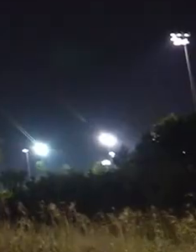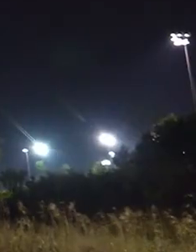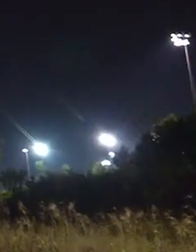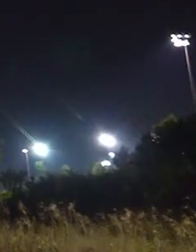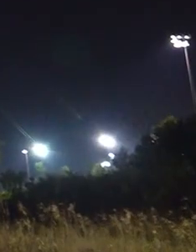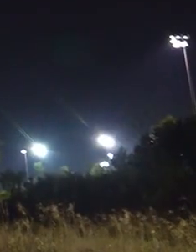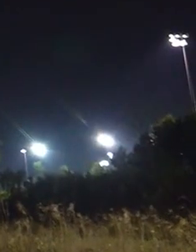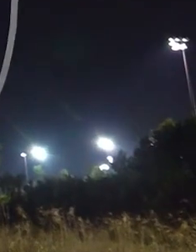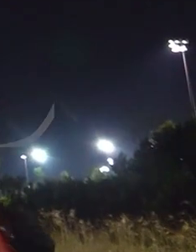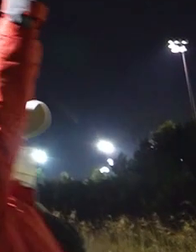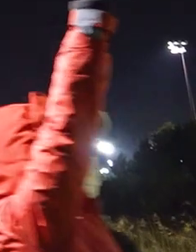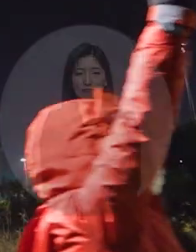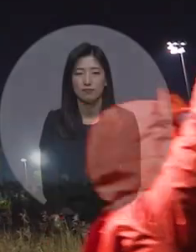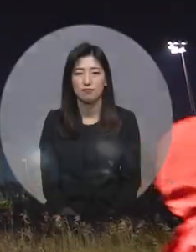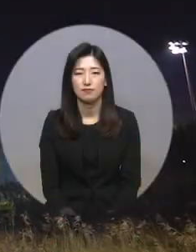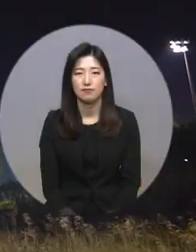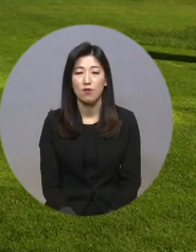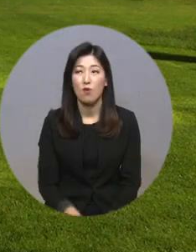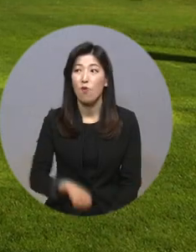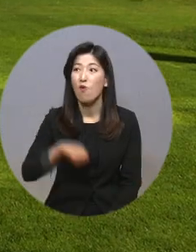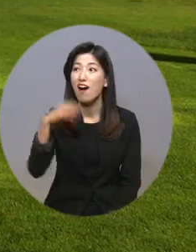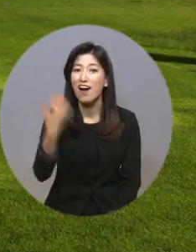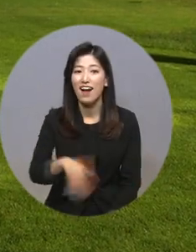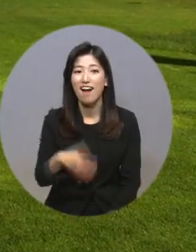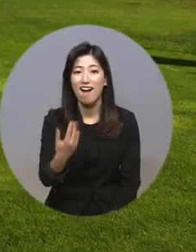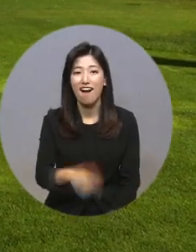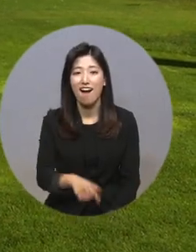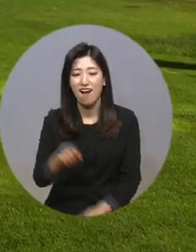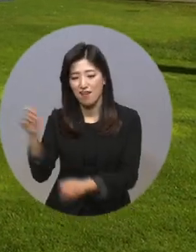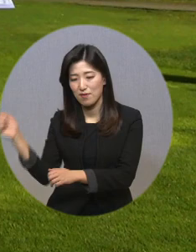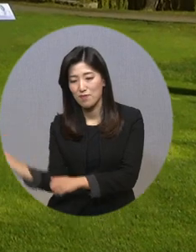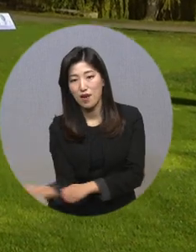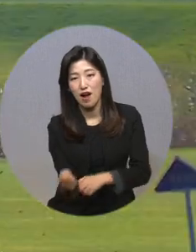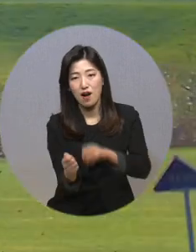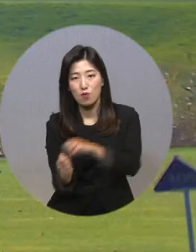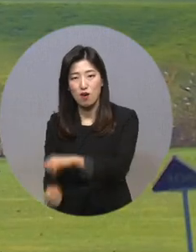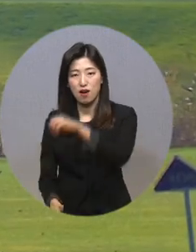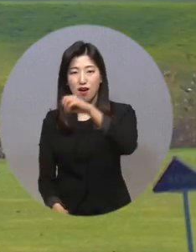오 오오 예 오 예